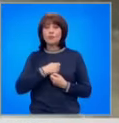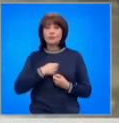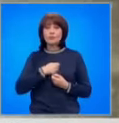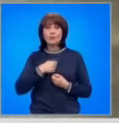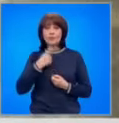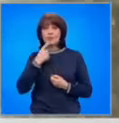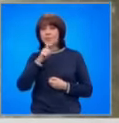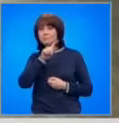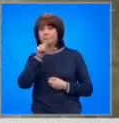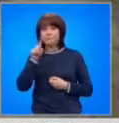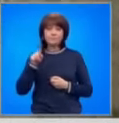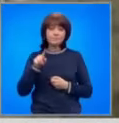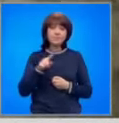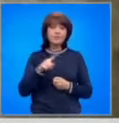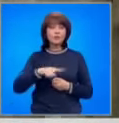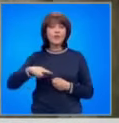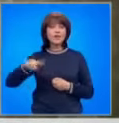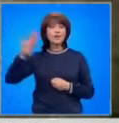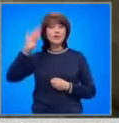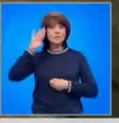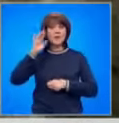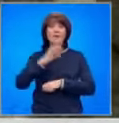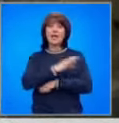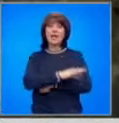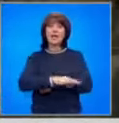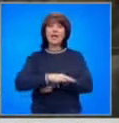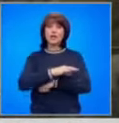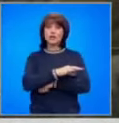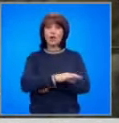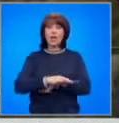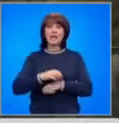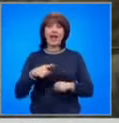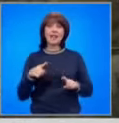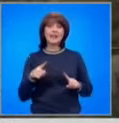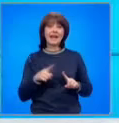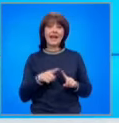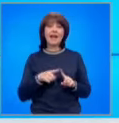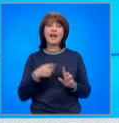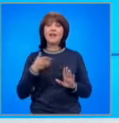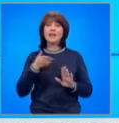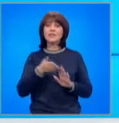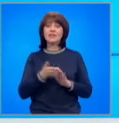ще допълни по невероятен начин историята на Августа Траяна и животът в нея.